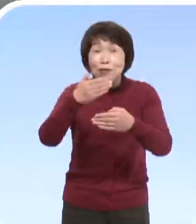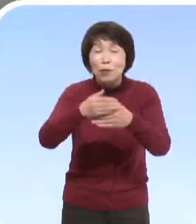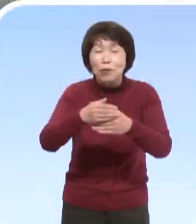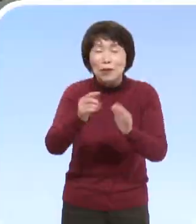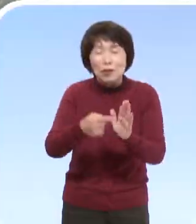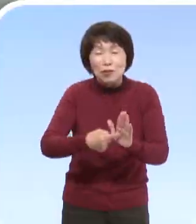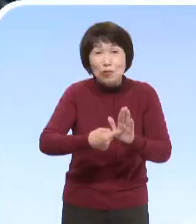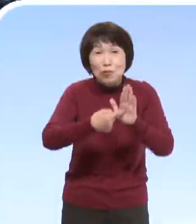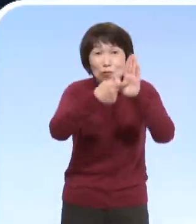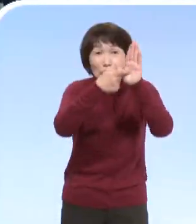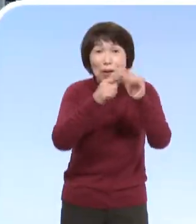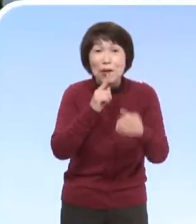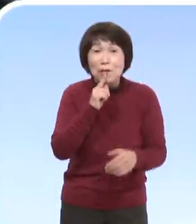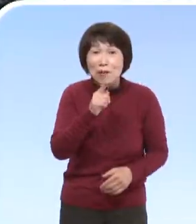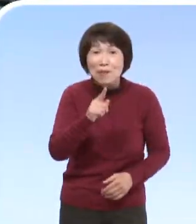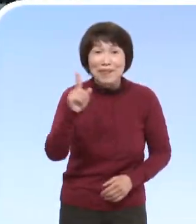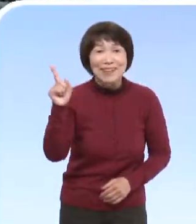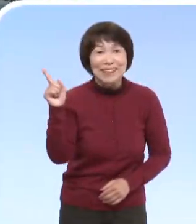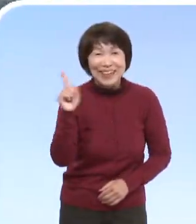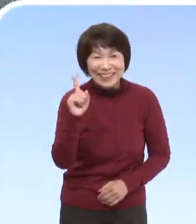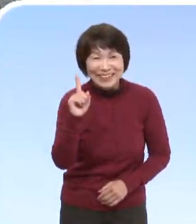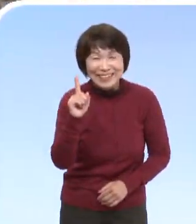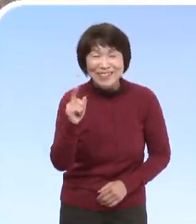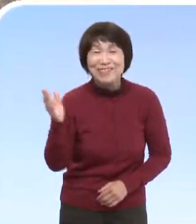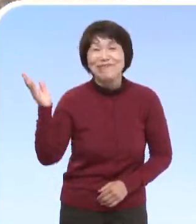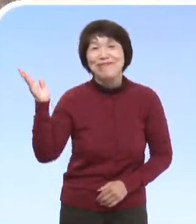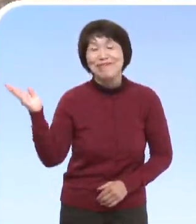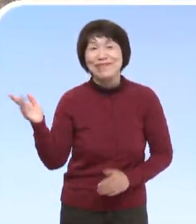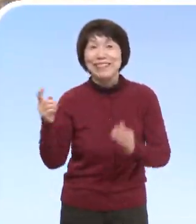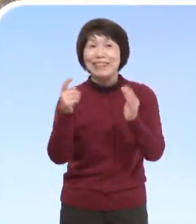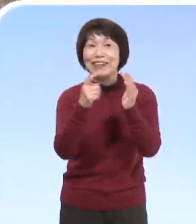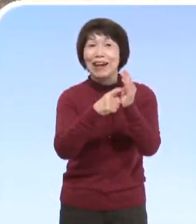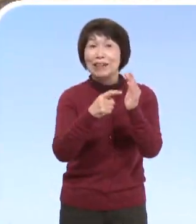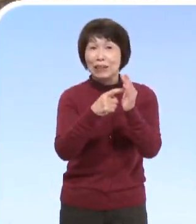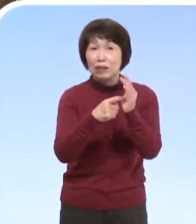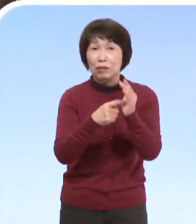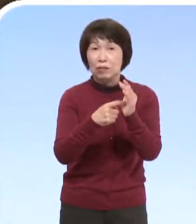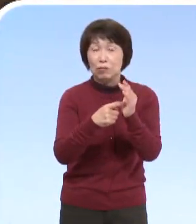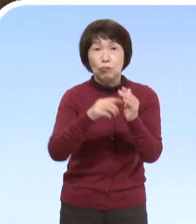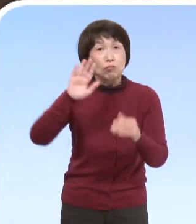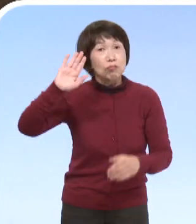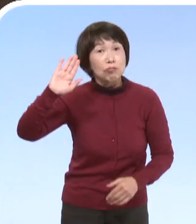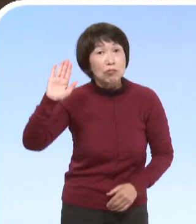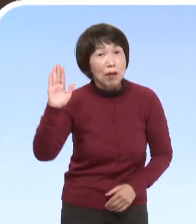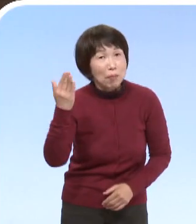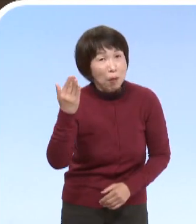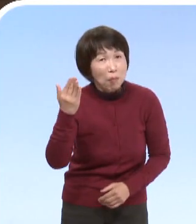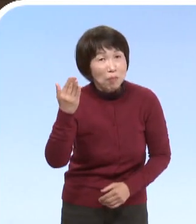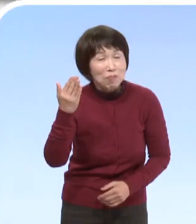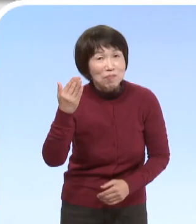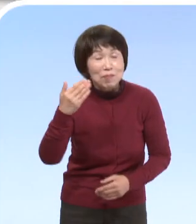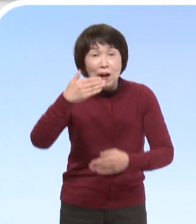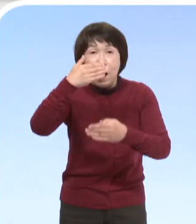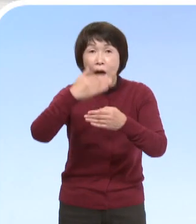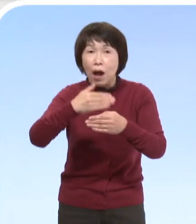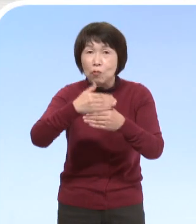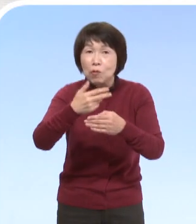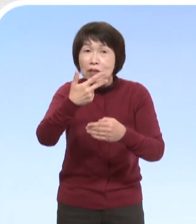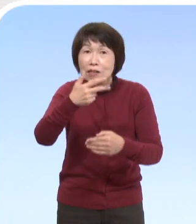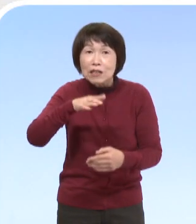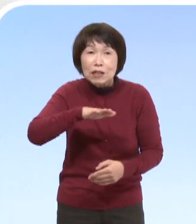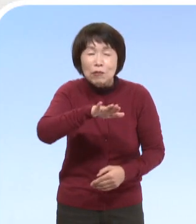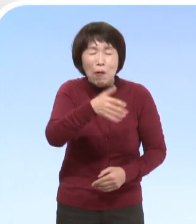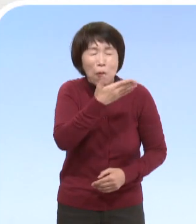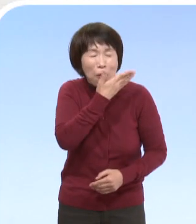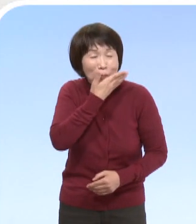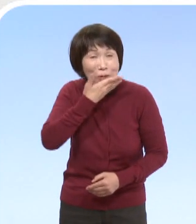相生市の美味しい食材といえば、もうすぐシーズンを迎える牡蠣。だけど牡蠣だけ